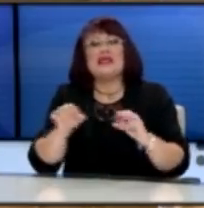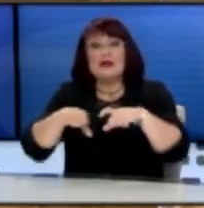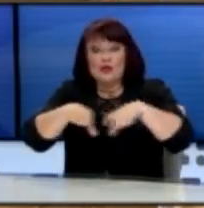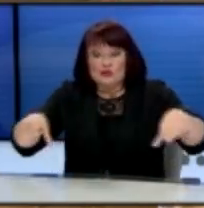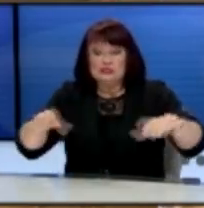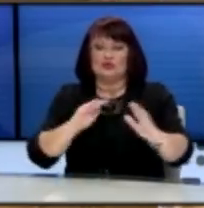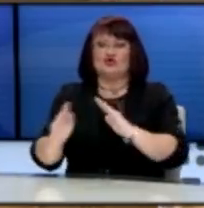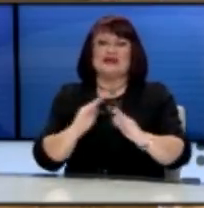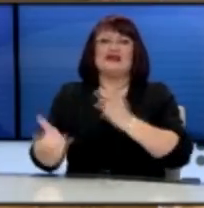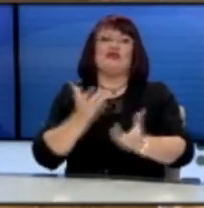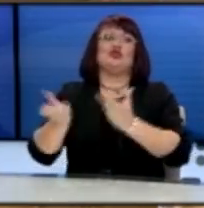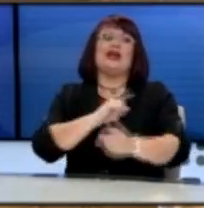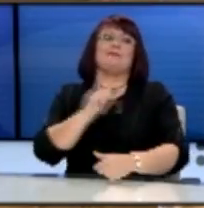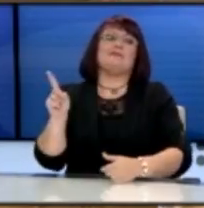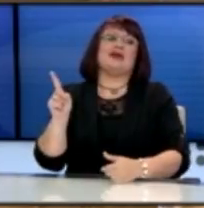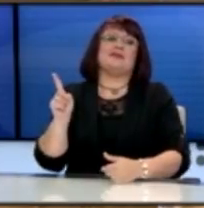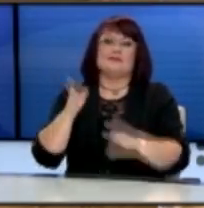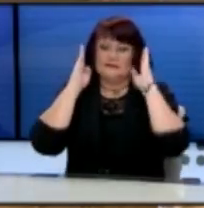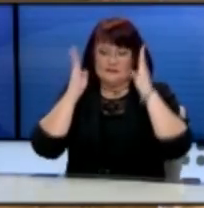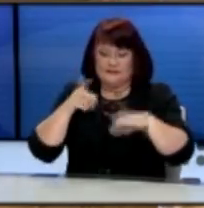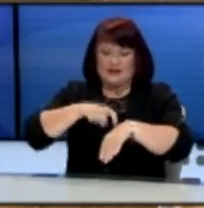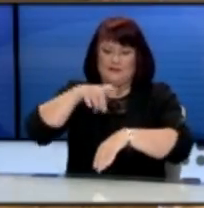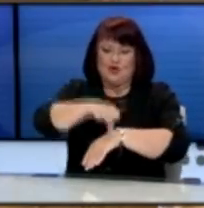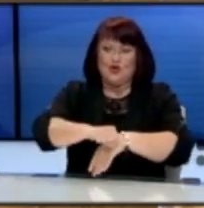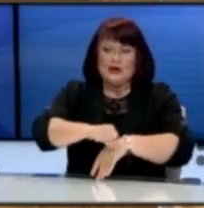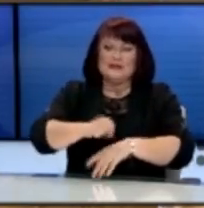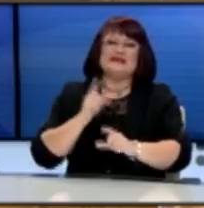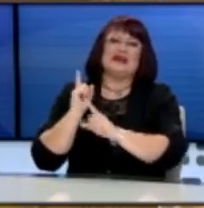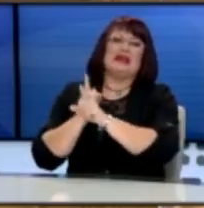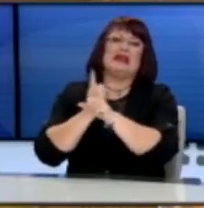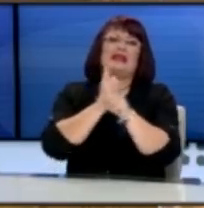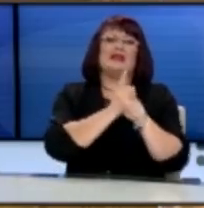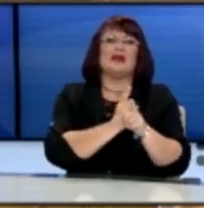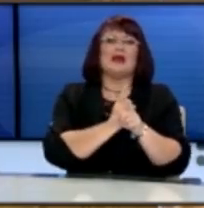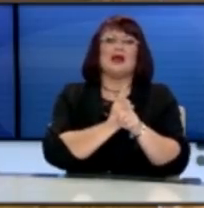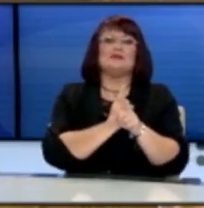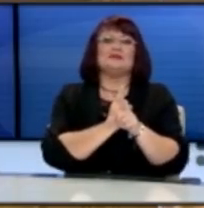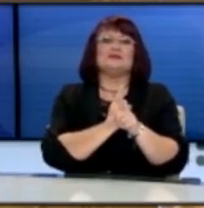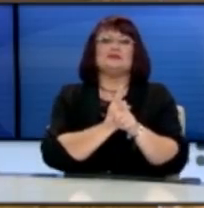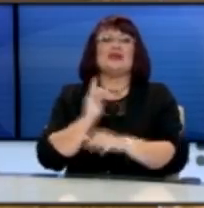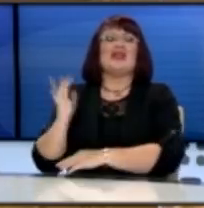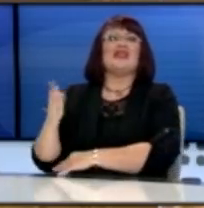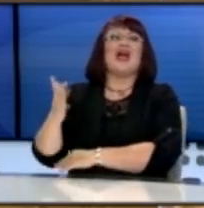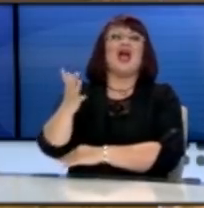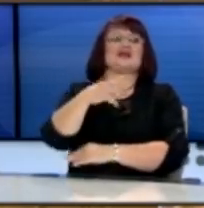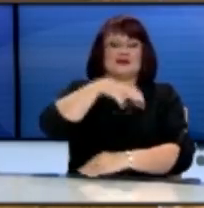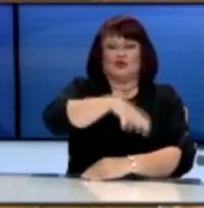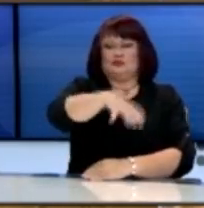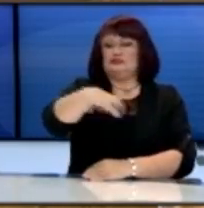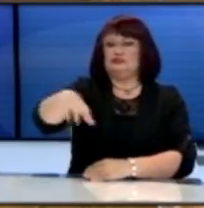αντιπυρικής προστασίας με επίκεντρο την πρόληψη, εξειδικευμένο και για κάθε δασικό